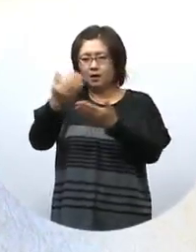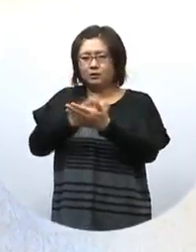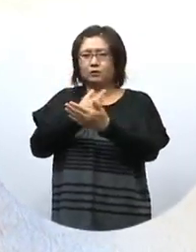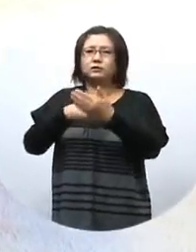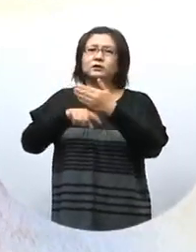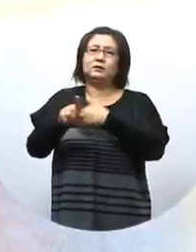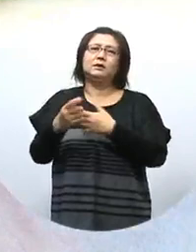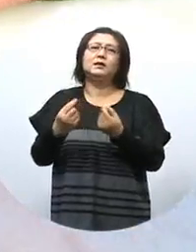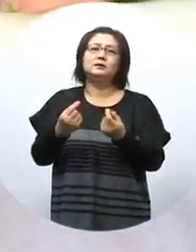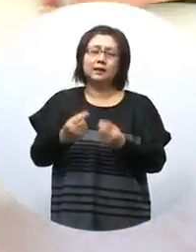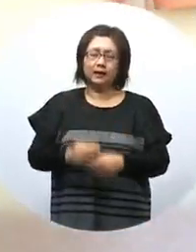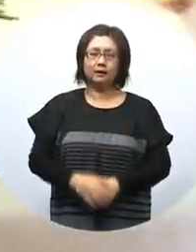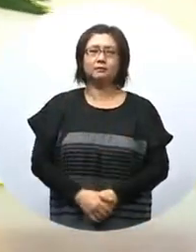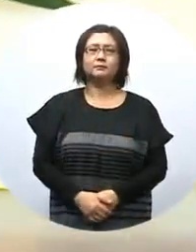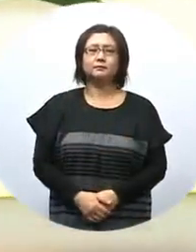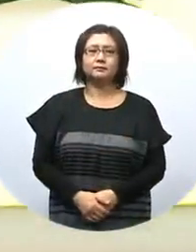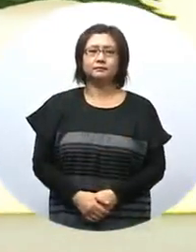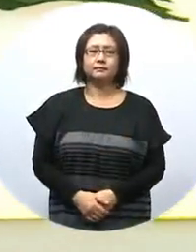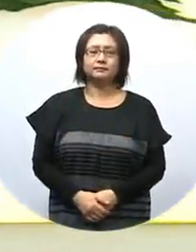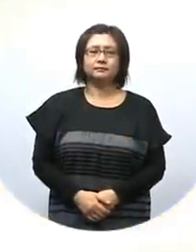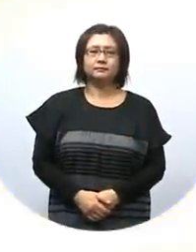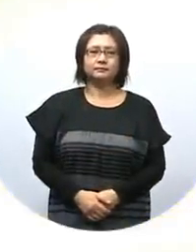はい、